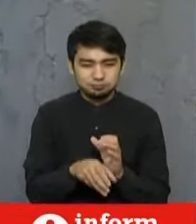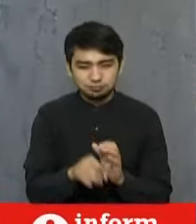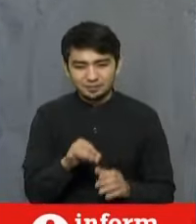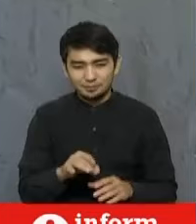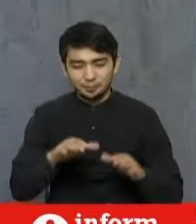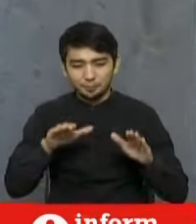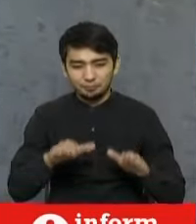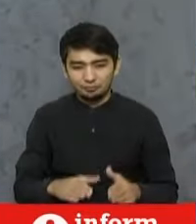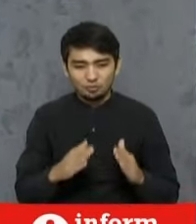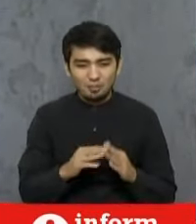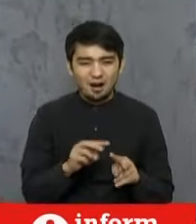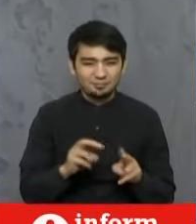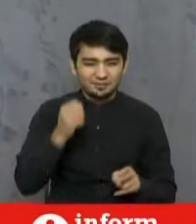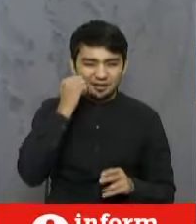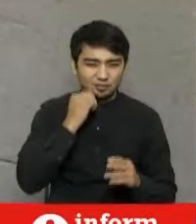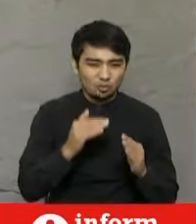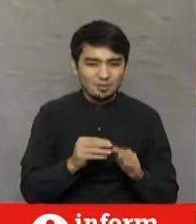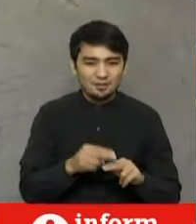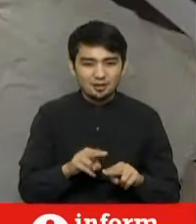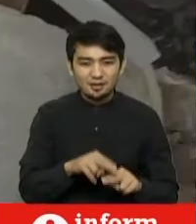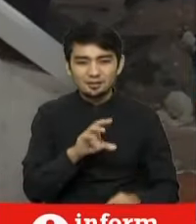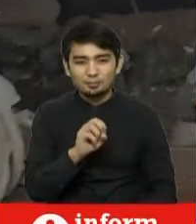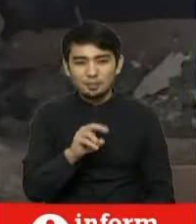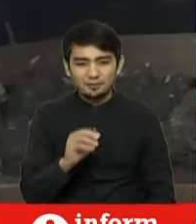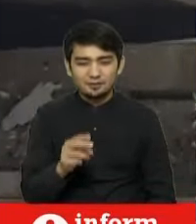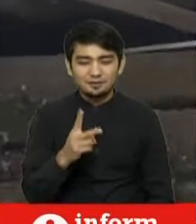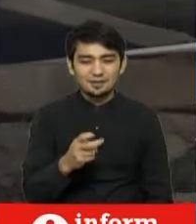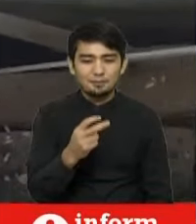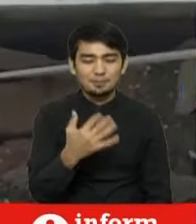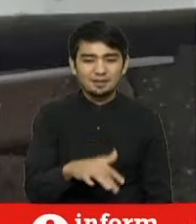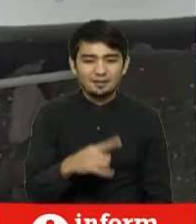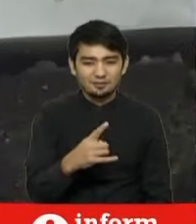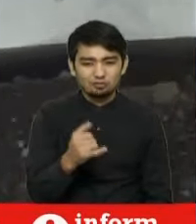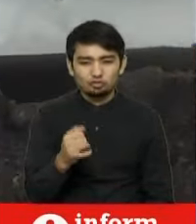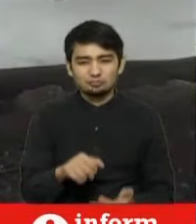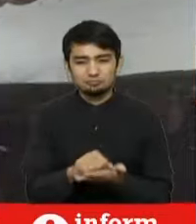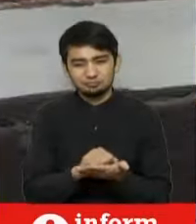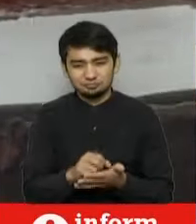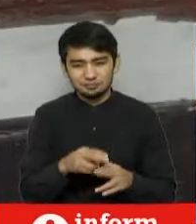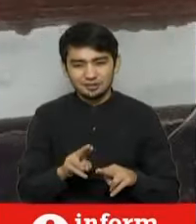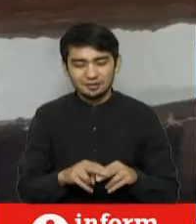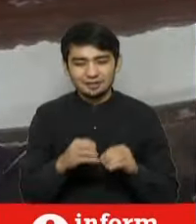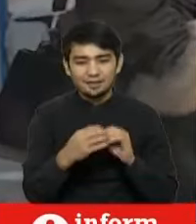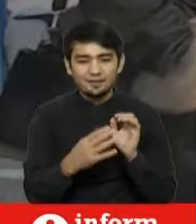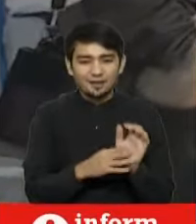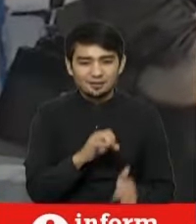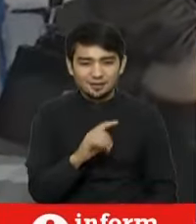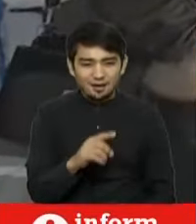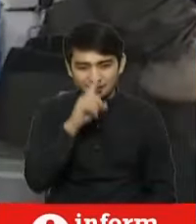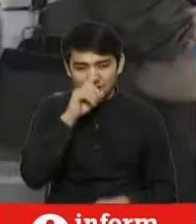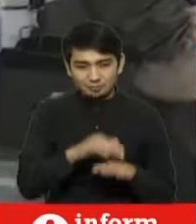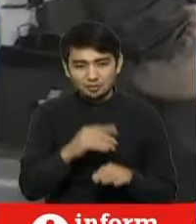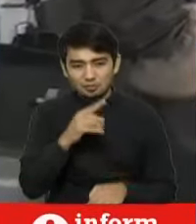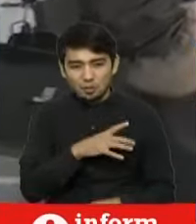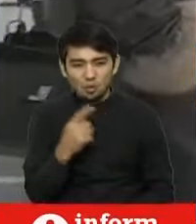осл таких ветхих домов как этот в Сатпаеве 251 аварийными на сегодняшний день признаны всего 19 в акимате говорят что